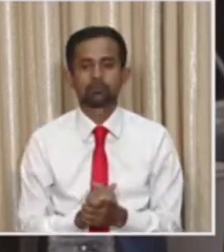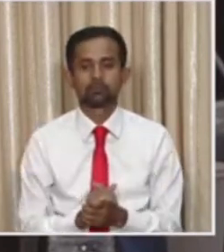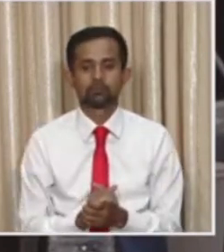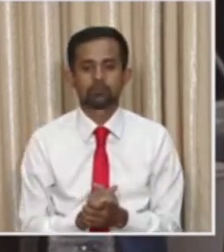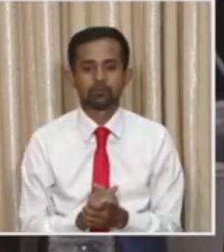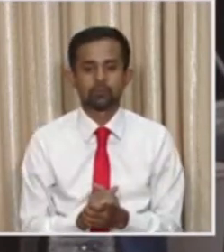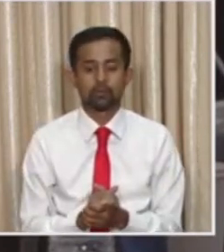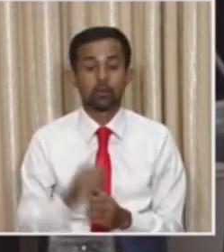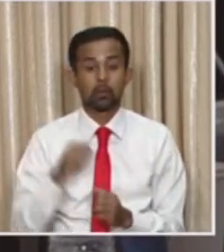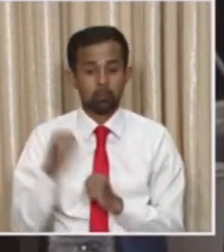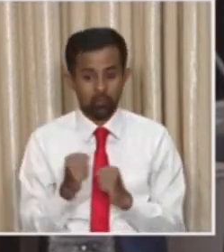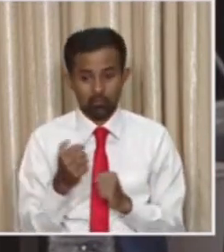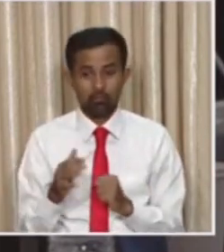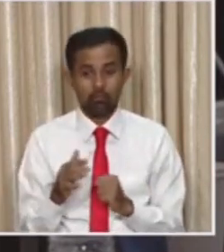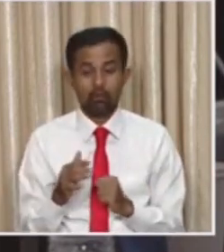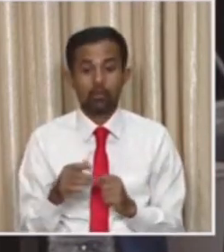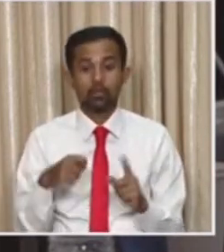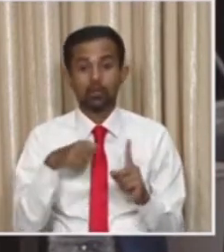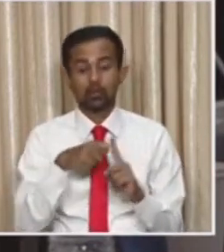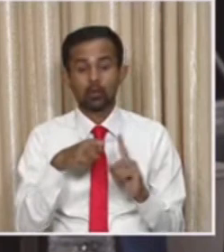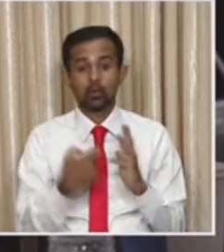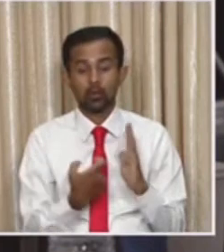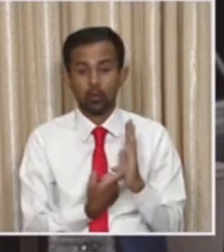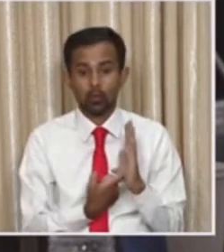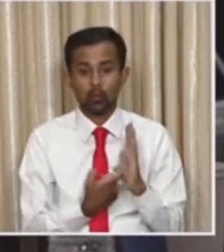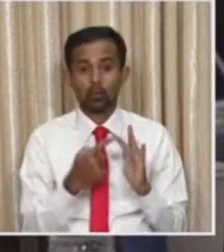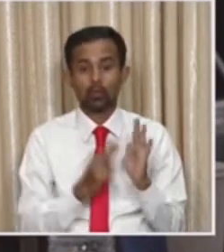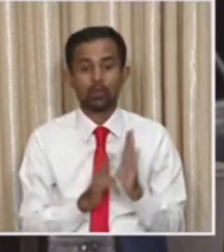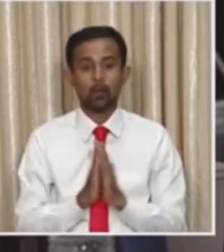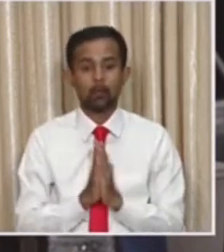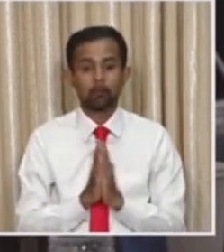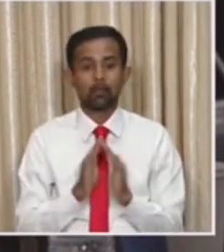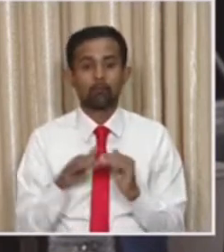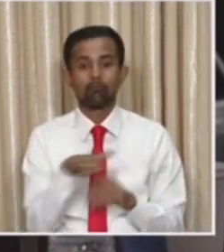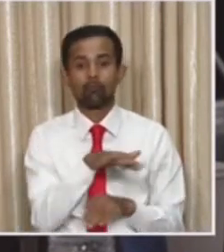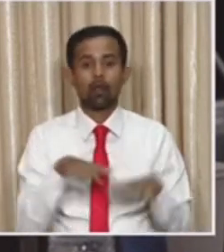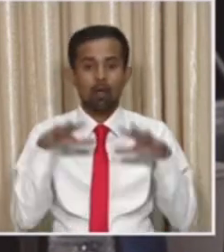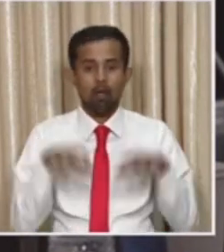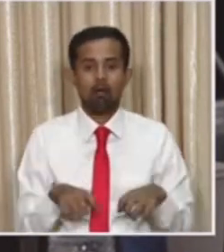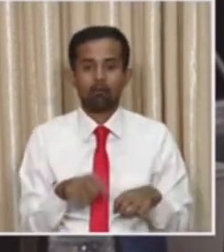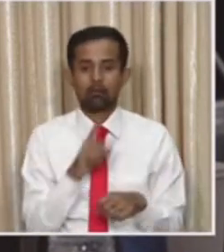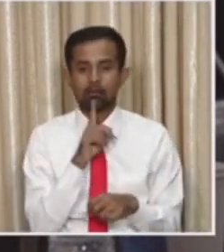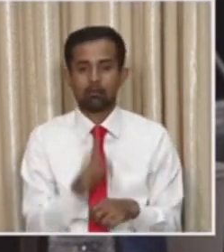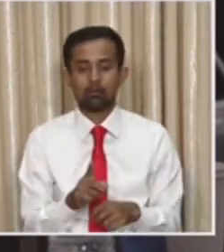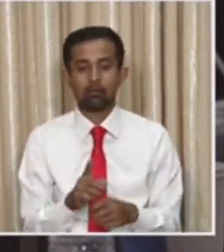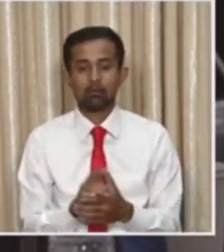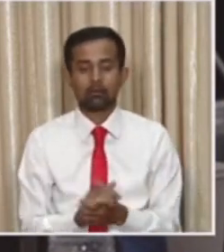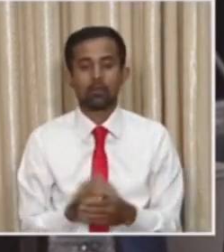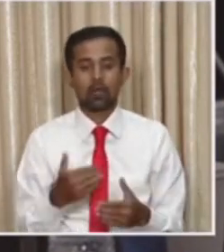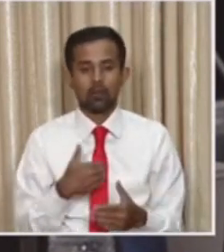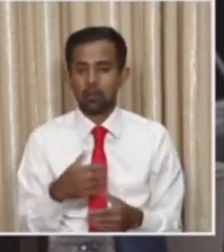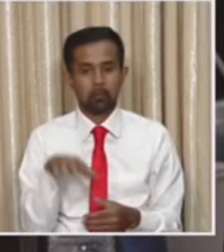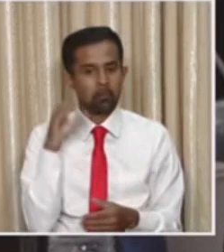இப்பொழுது அது குருந்தூர் மலை என்று குருந்தி விகாரைக்கு சொந்தமான காணி என்று உரிமை கோர முற்படுவதை எந்த வகையிலும் எங்களால் ஏற்றுக்கொள்ள